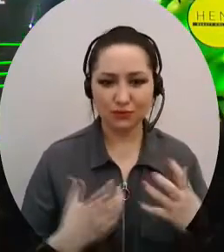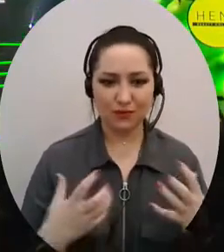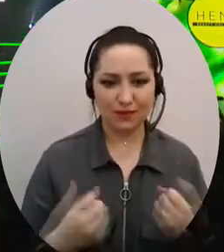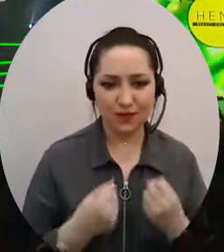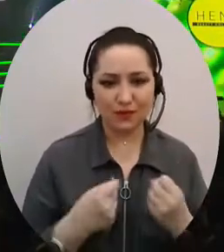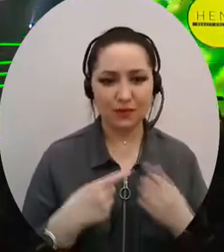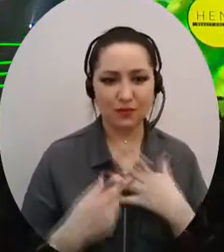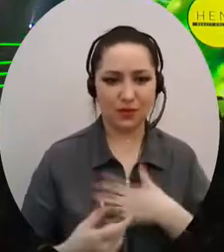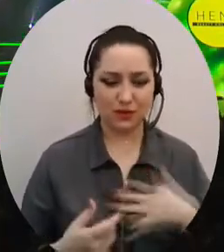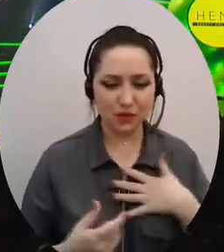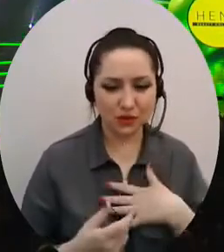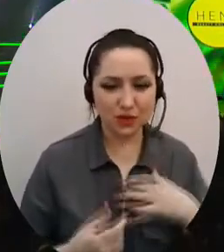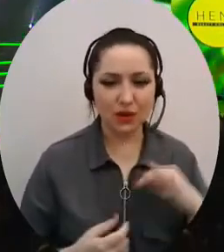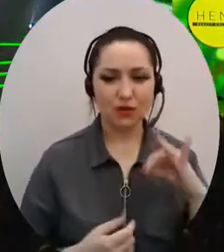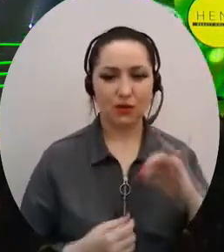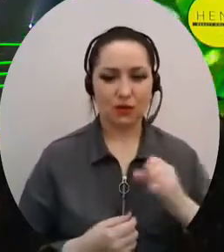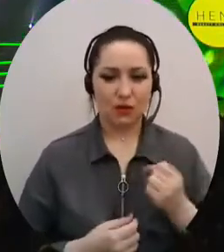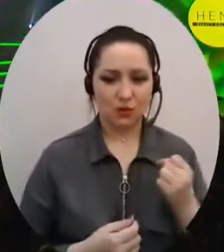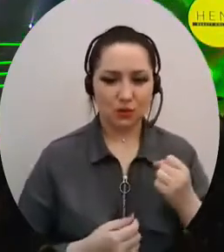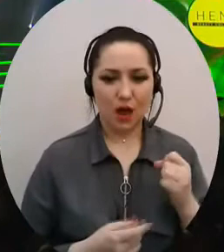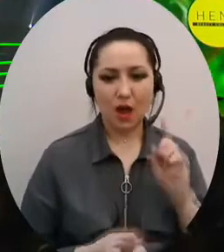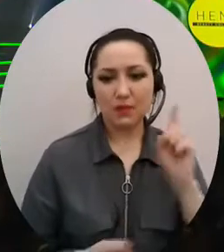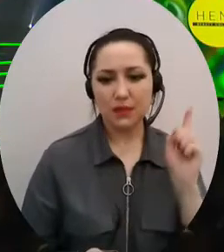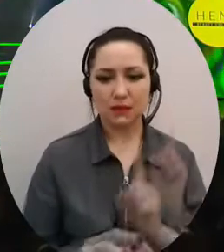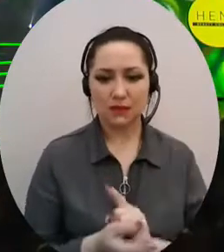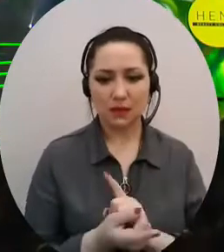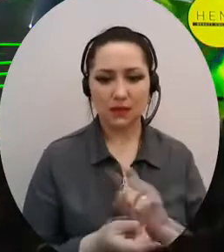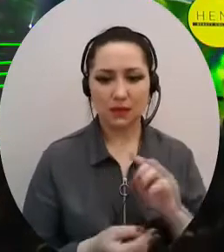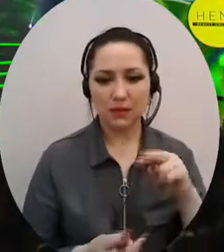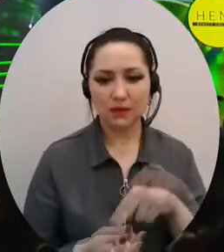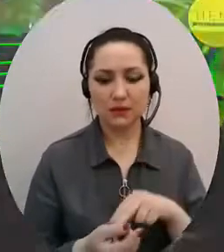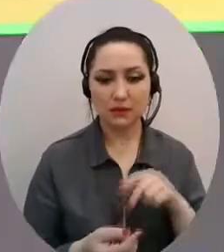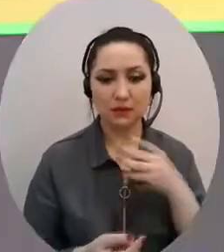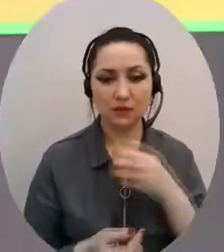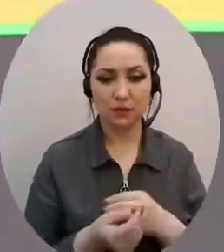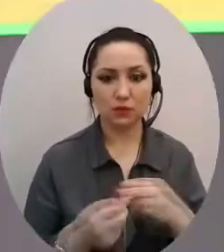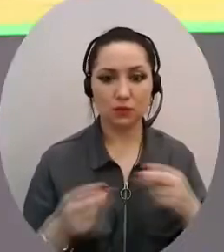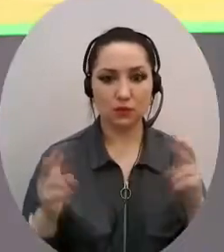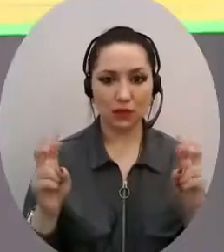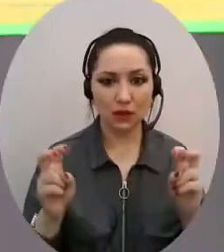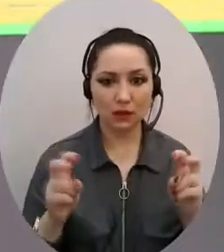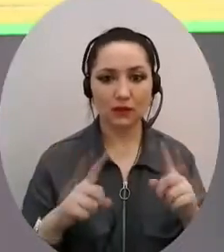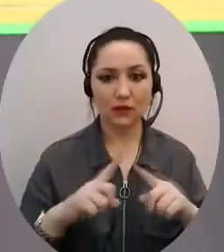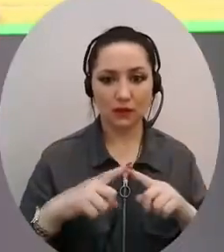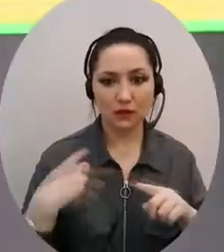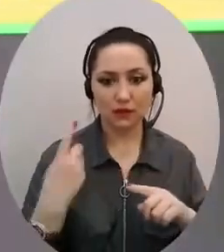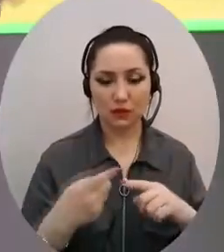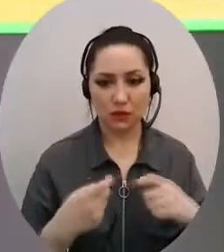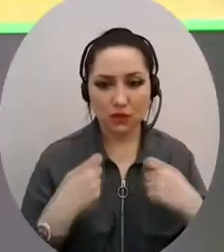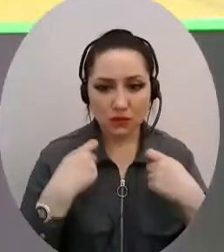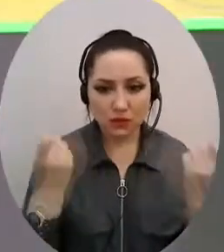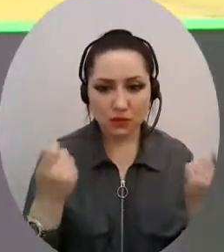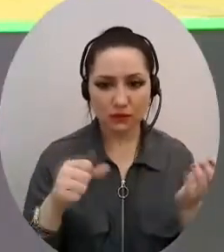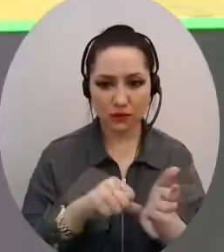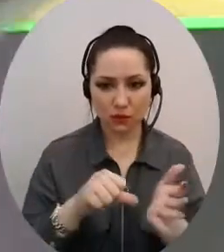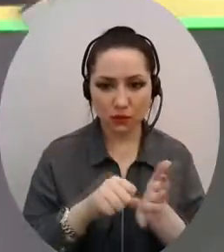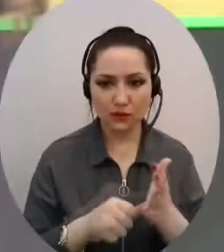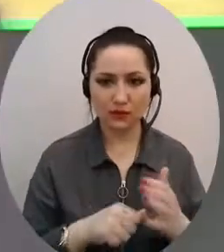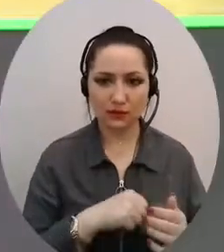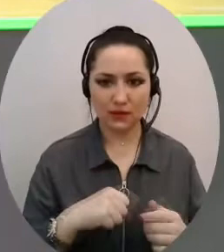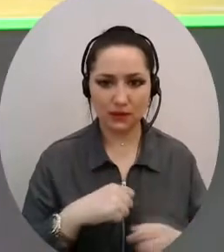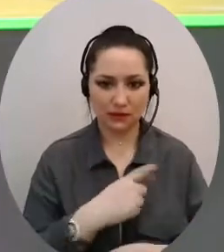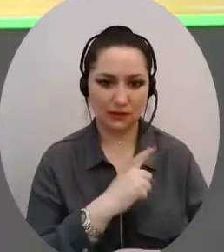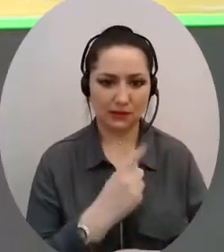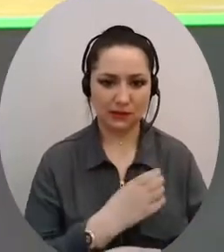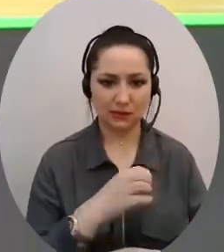очень сильно. И, друзья, обязательно поставьте себе такую задачу. На следующем дне рождения выступить среди самых сильных спикеров